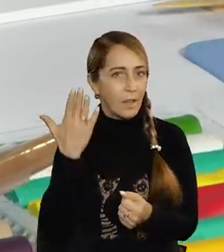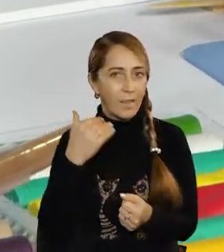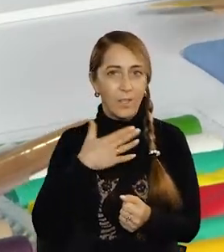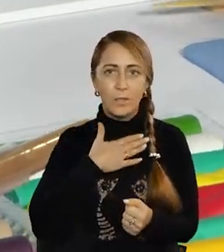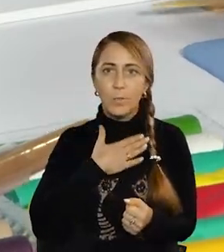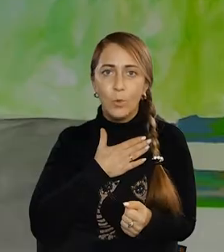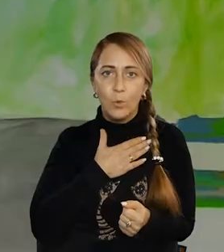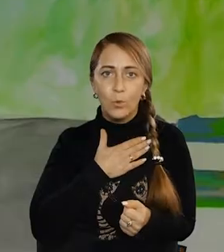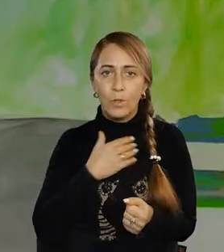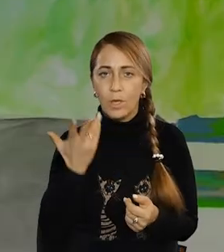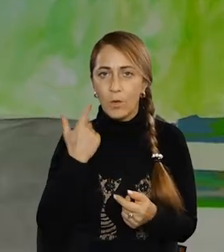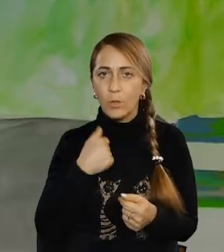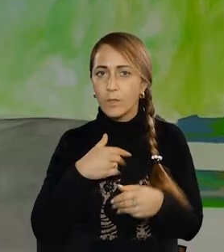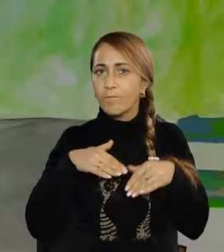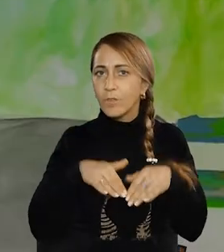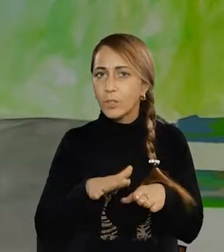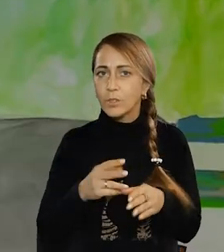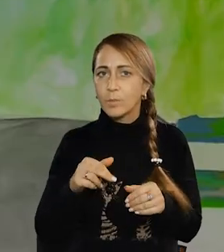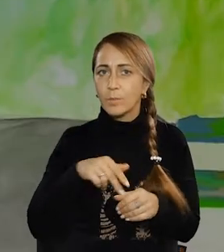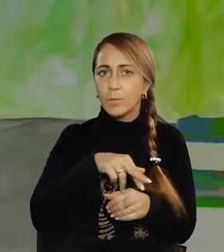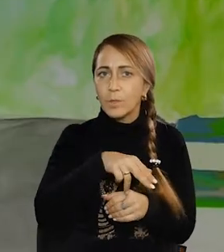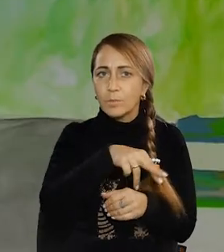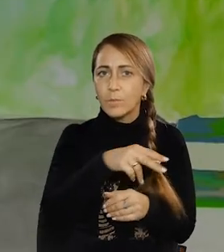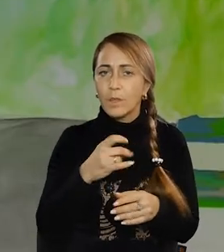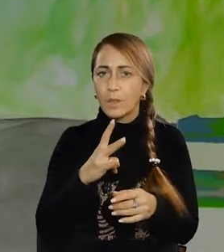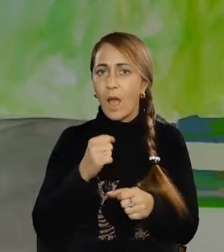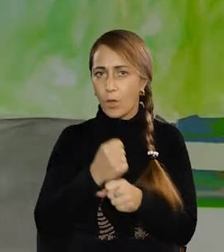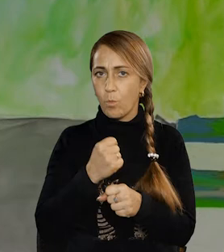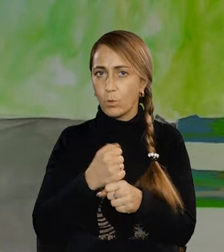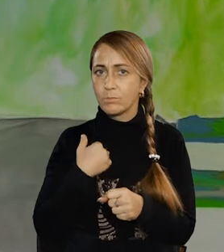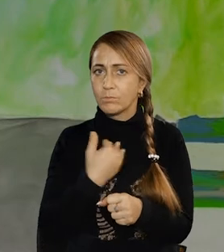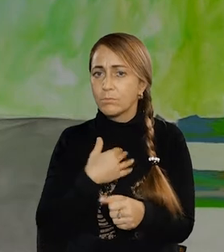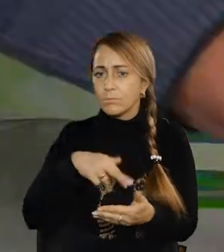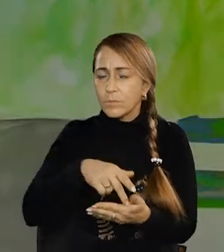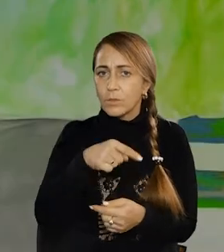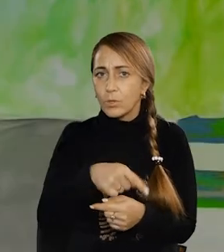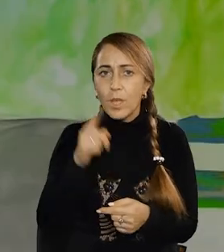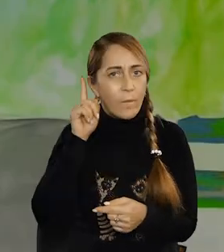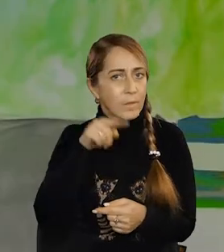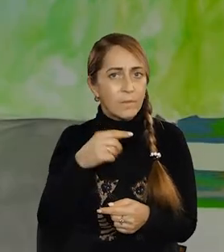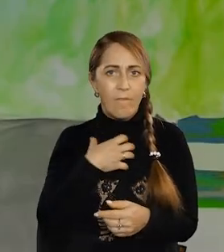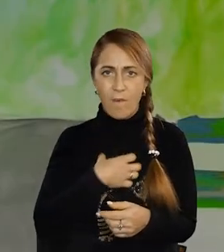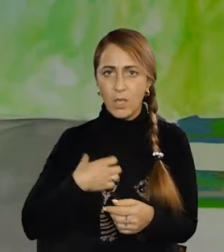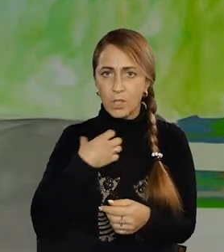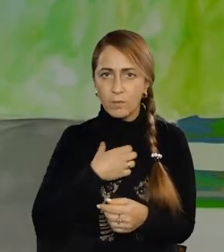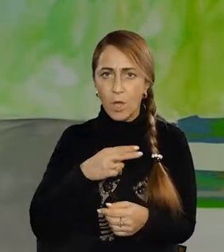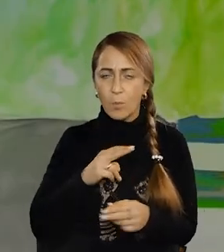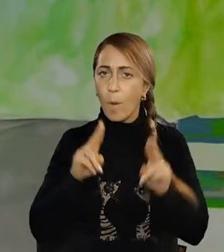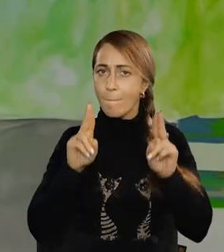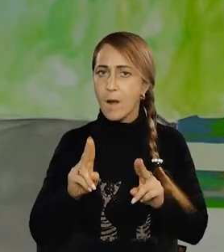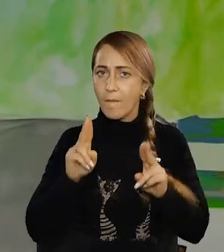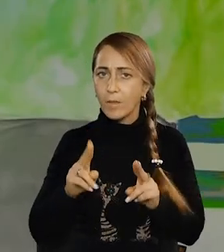нещодавно зі мною, коли вирішив пройтися пішки на роботу. Відтоді я дізнався багато важливого про